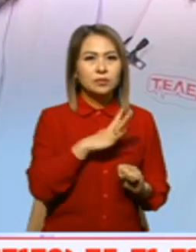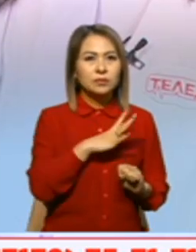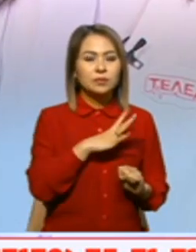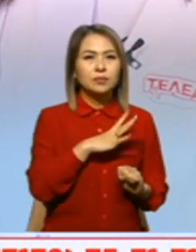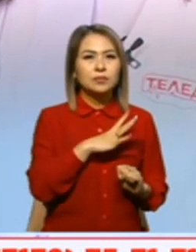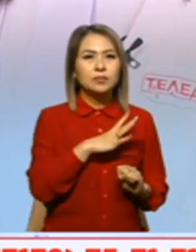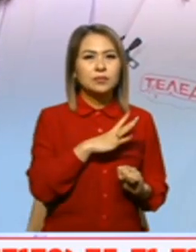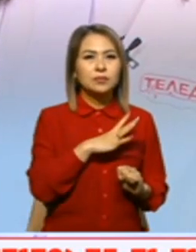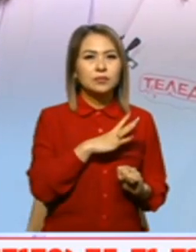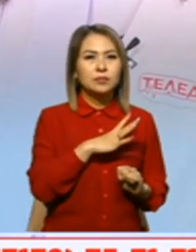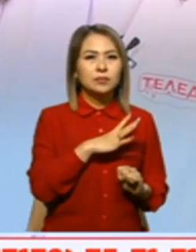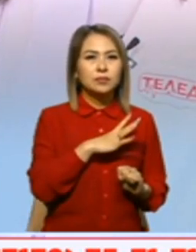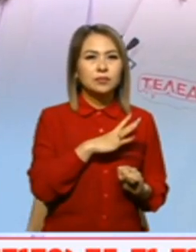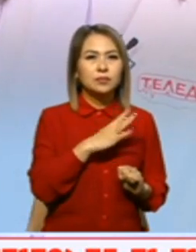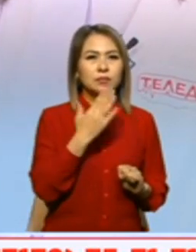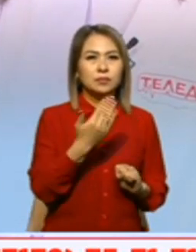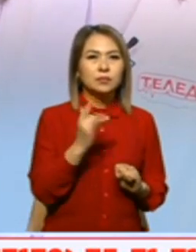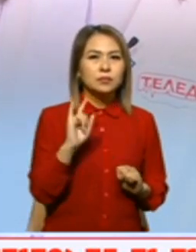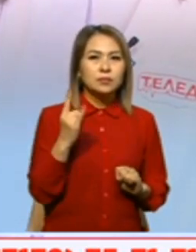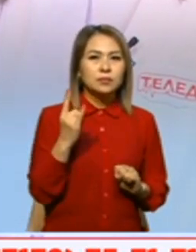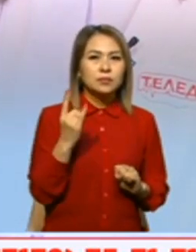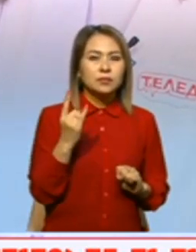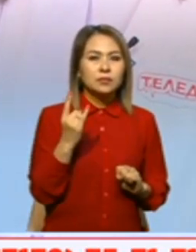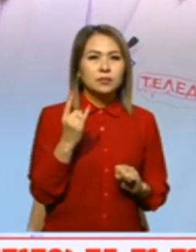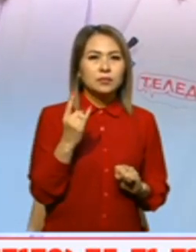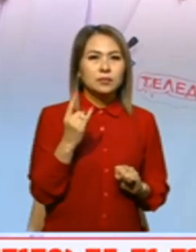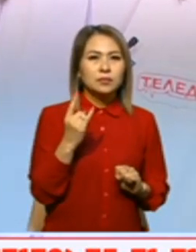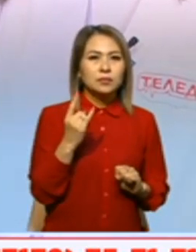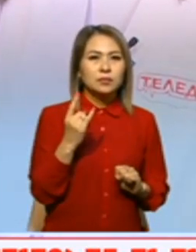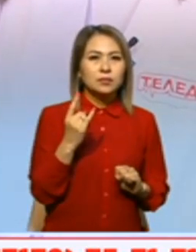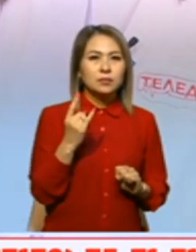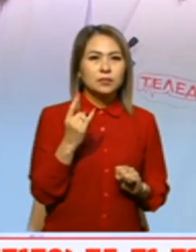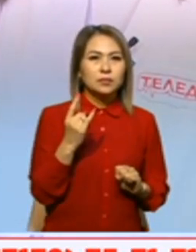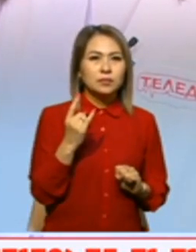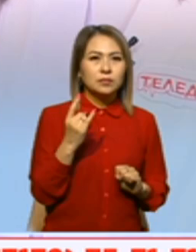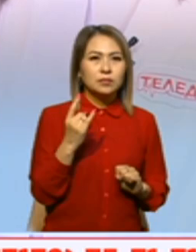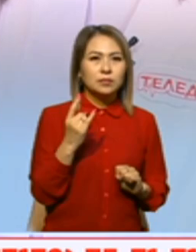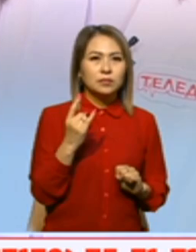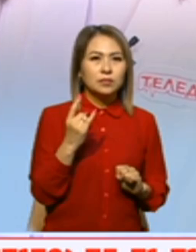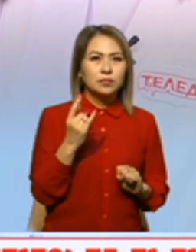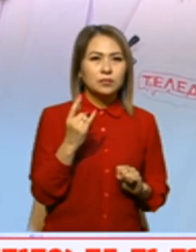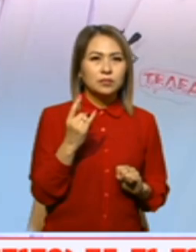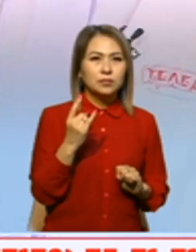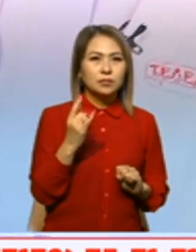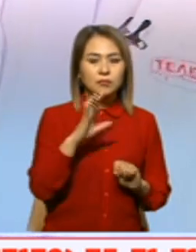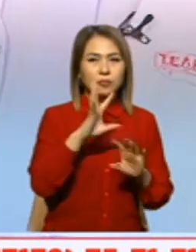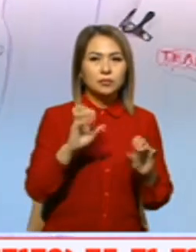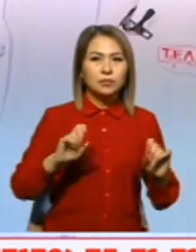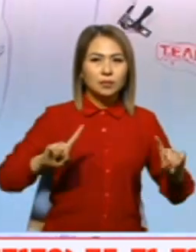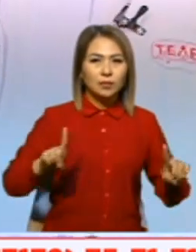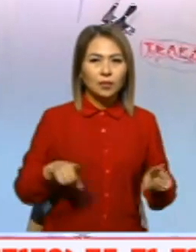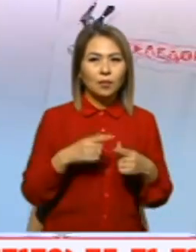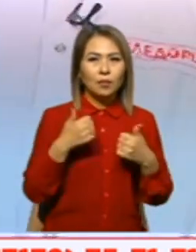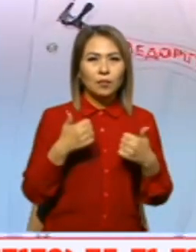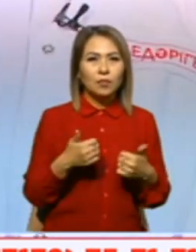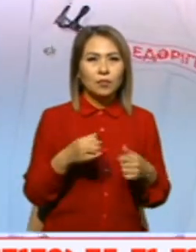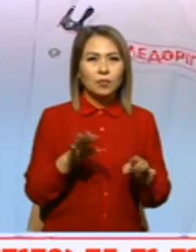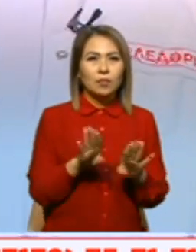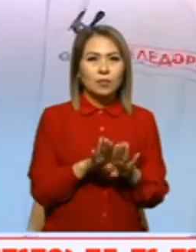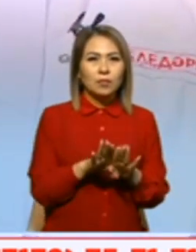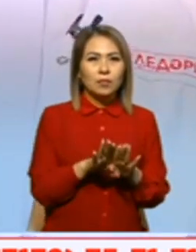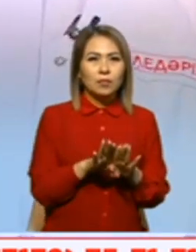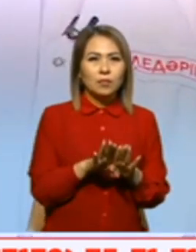болды. И ол балада жаңағыдай баланы даму несінде барлығы жақсы, бірақ анасы